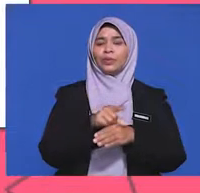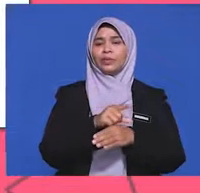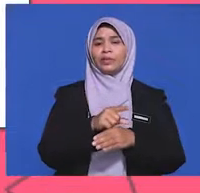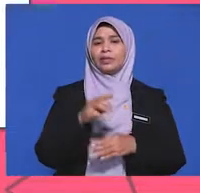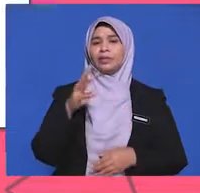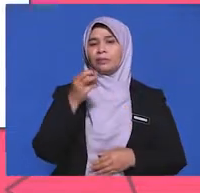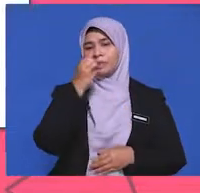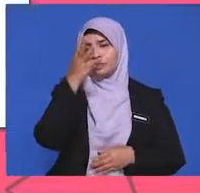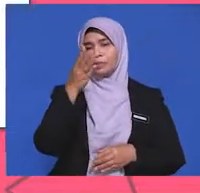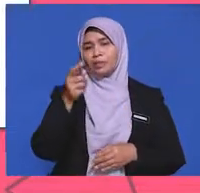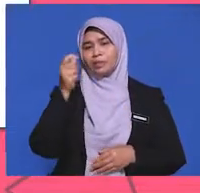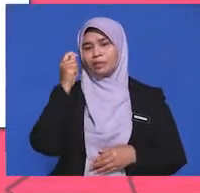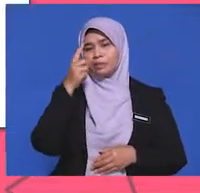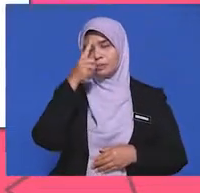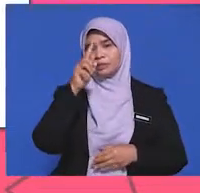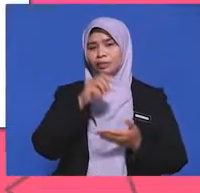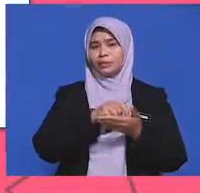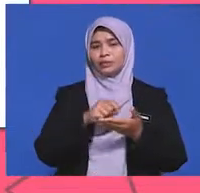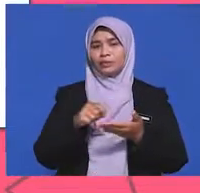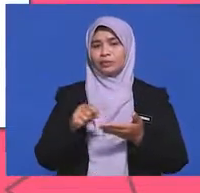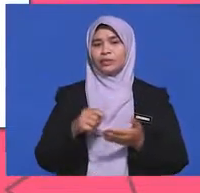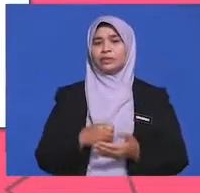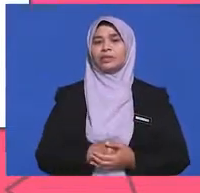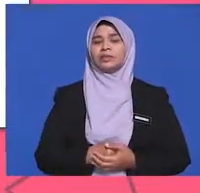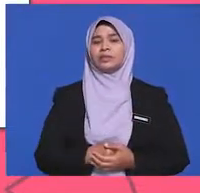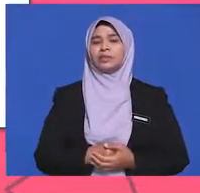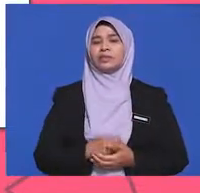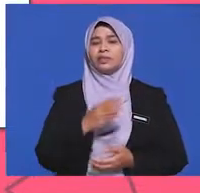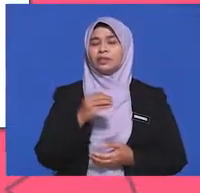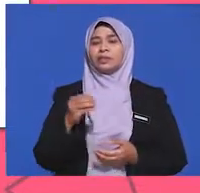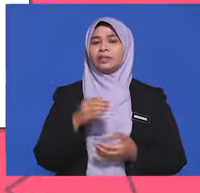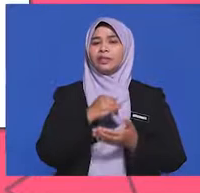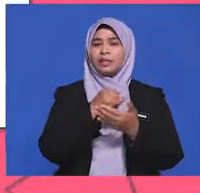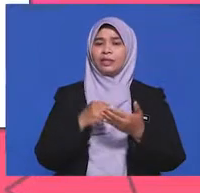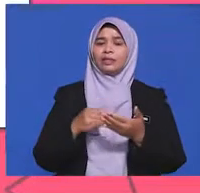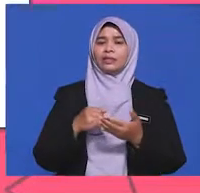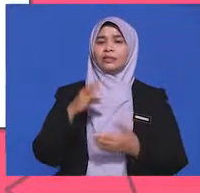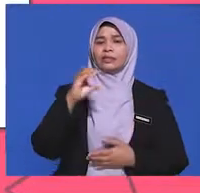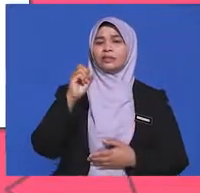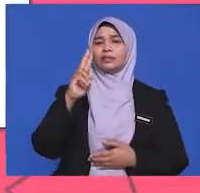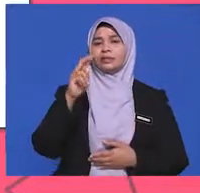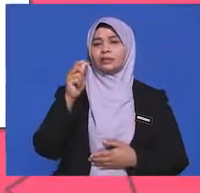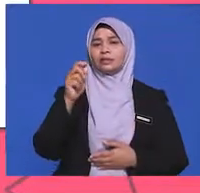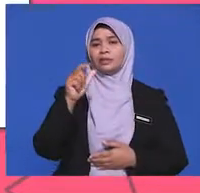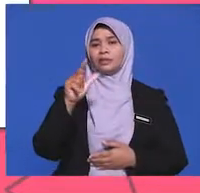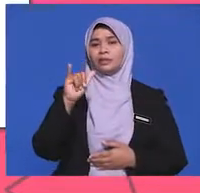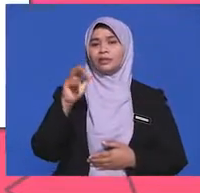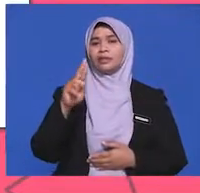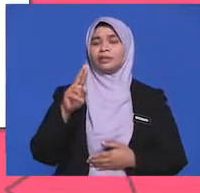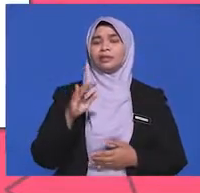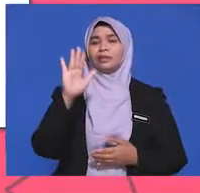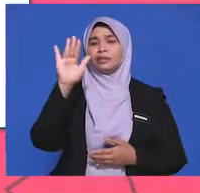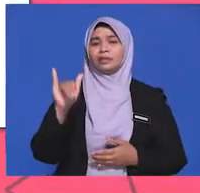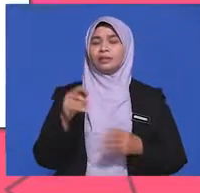yang akan dipaparkan. Seterusnya, gunakan maklumat yang disebutkan tadi untuk